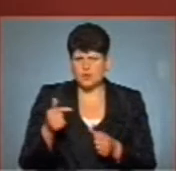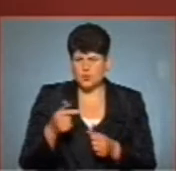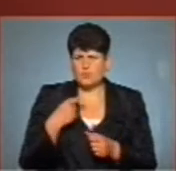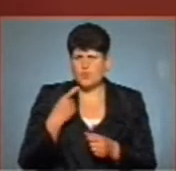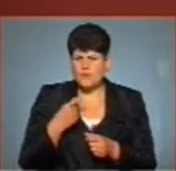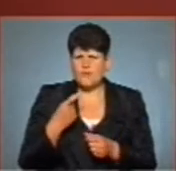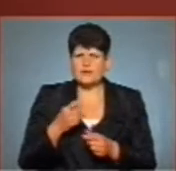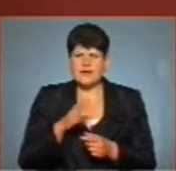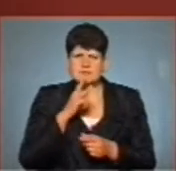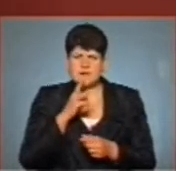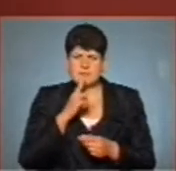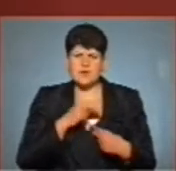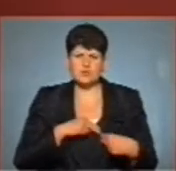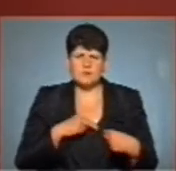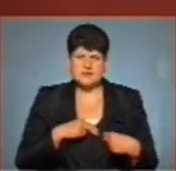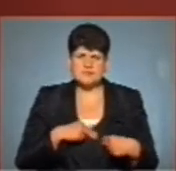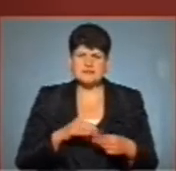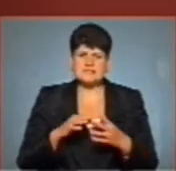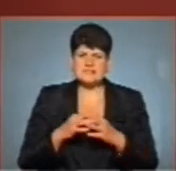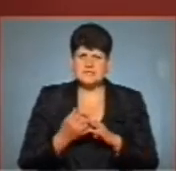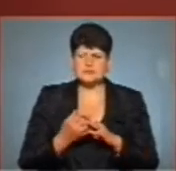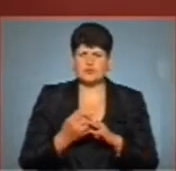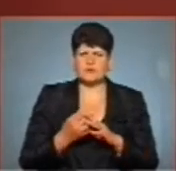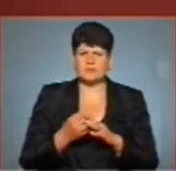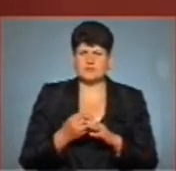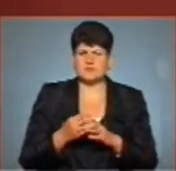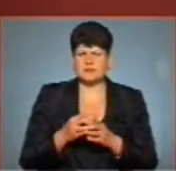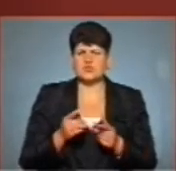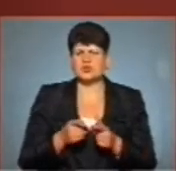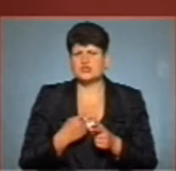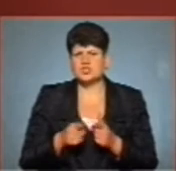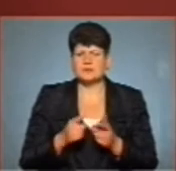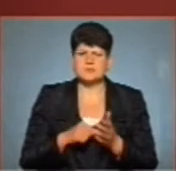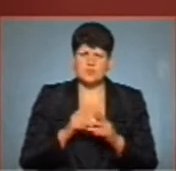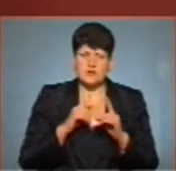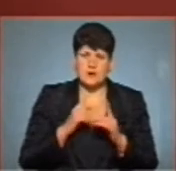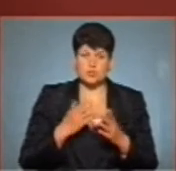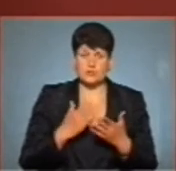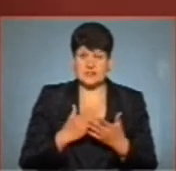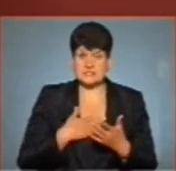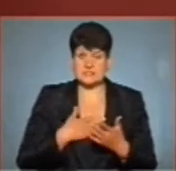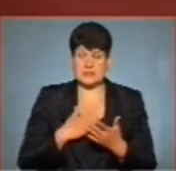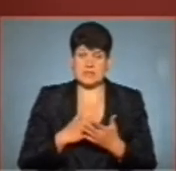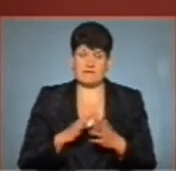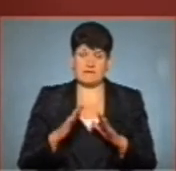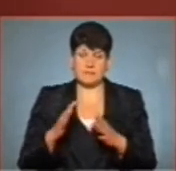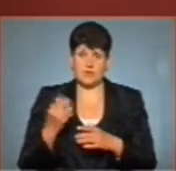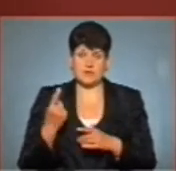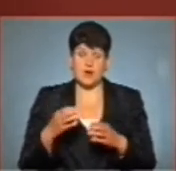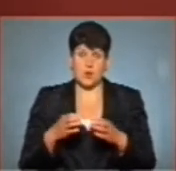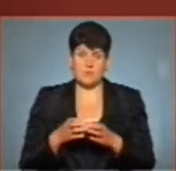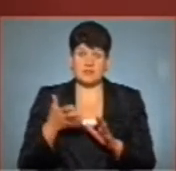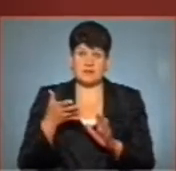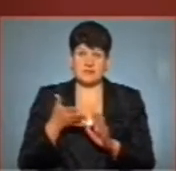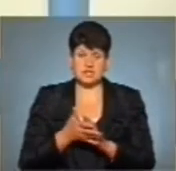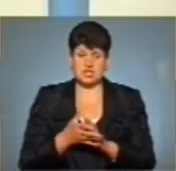на зарплату працівників сільської, селищної та міської ради. І в нас є випадки, коли, наприклад, одна громада витрачає на